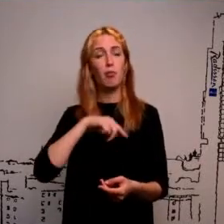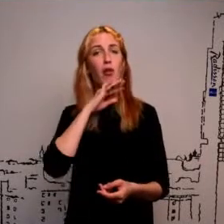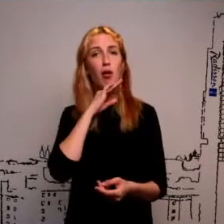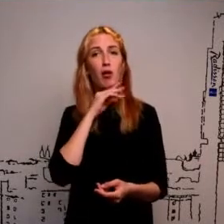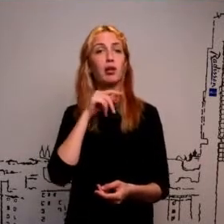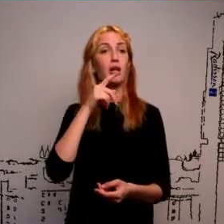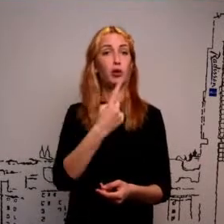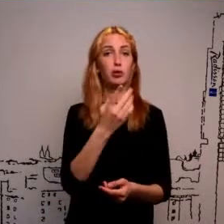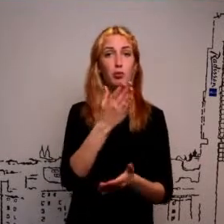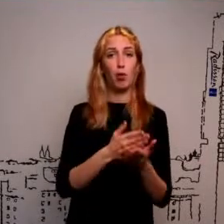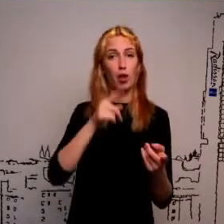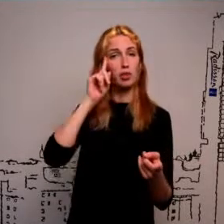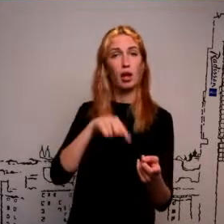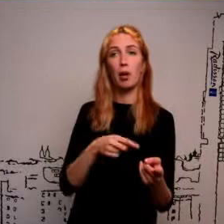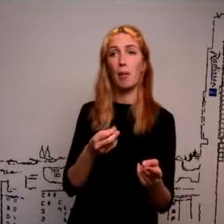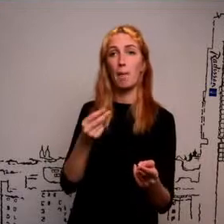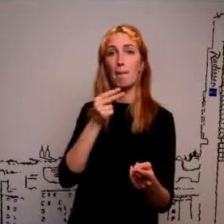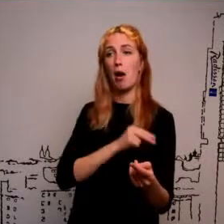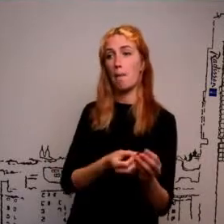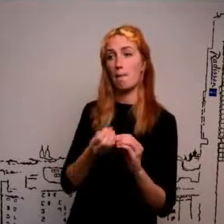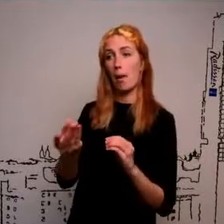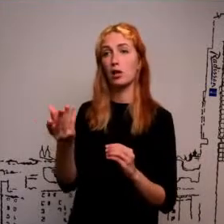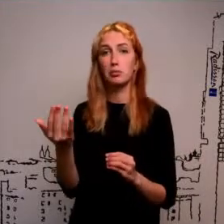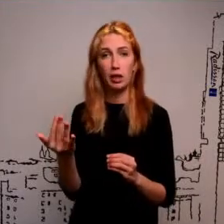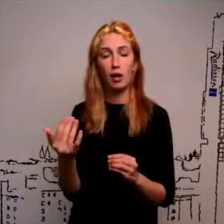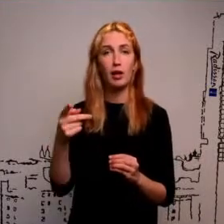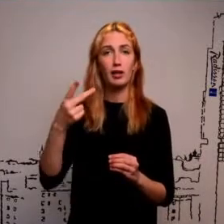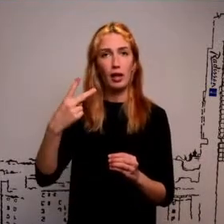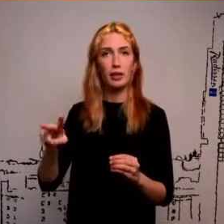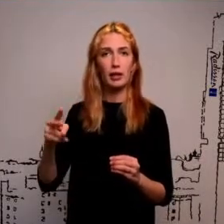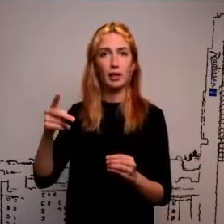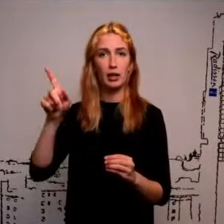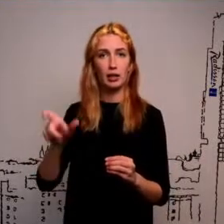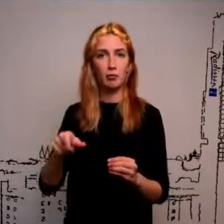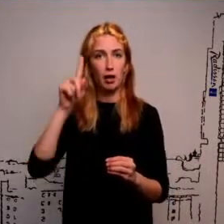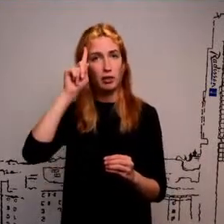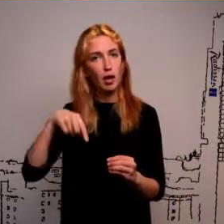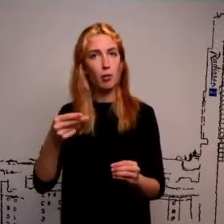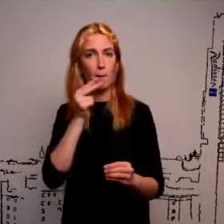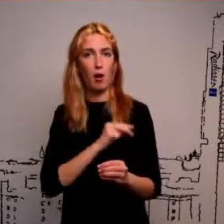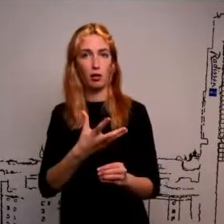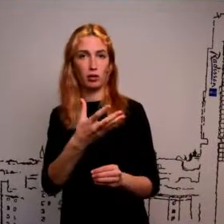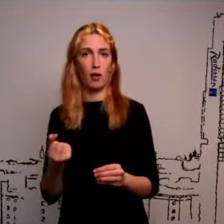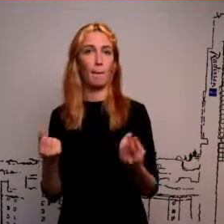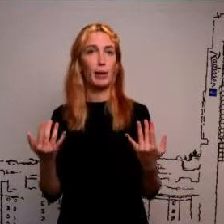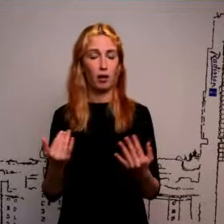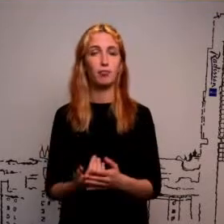päeval palka maksta, teine pool siis millal ta selle palga saab ja leppetrahvid olid siin ka